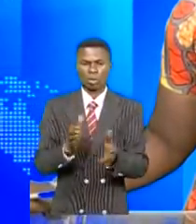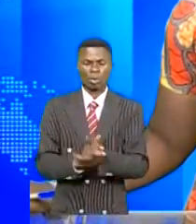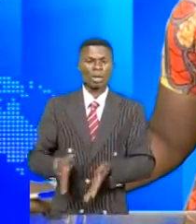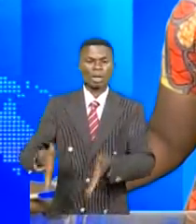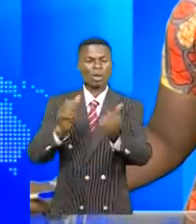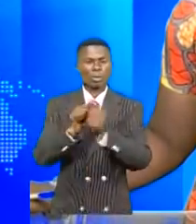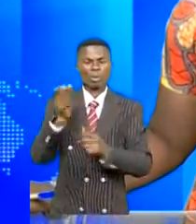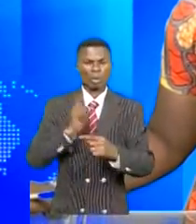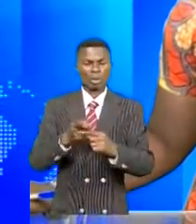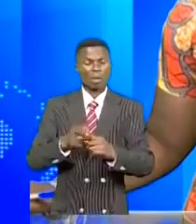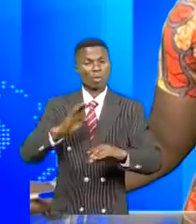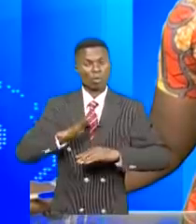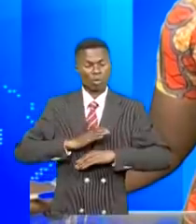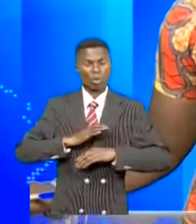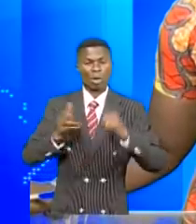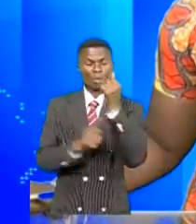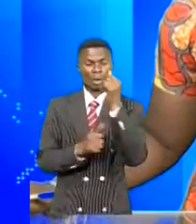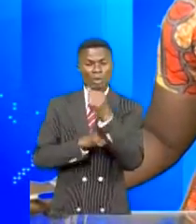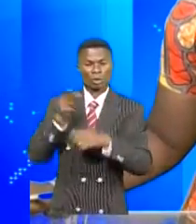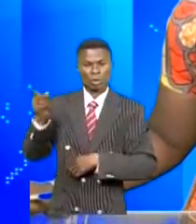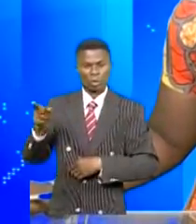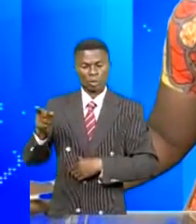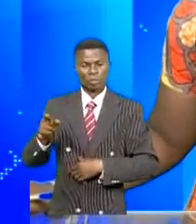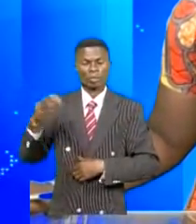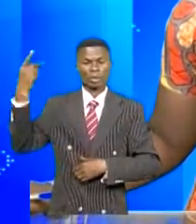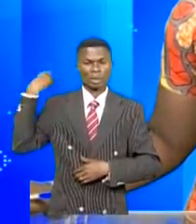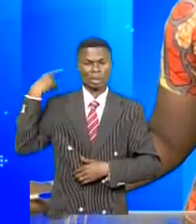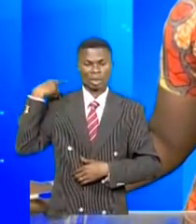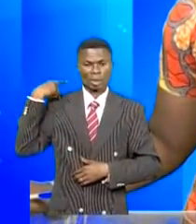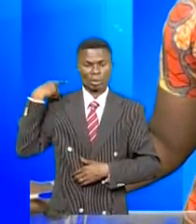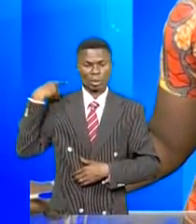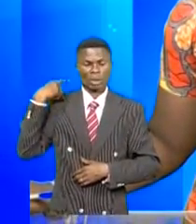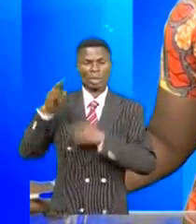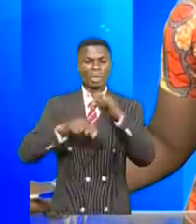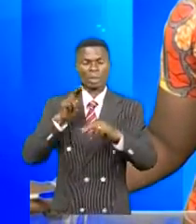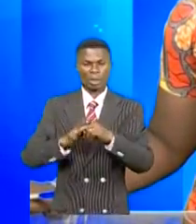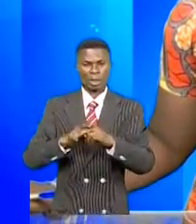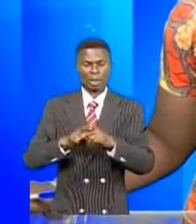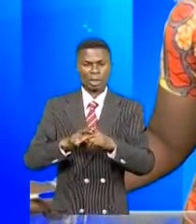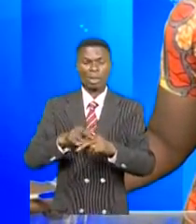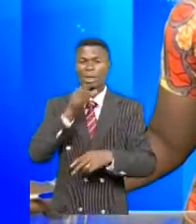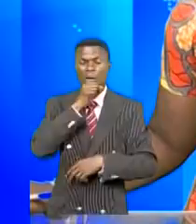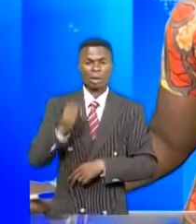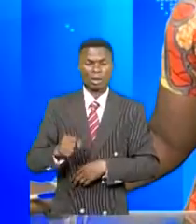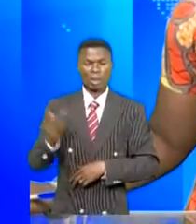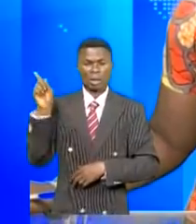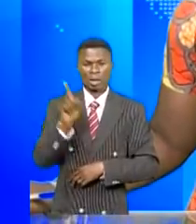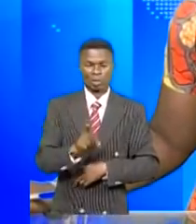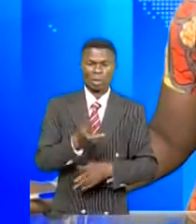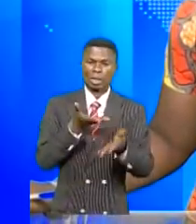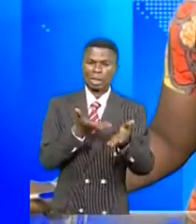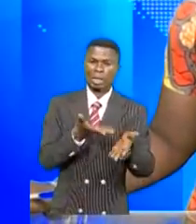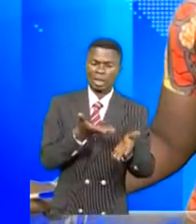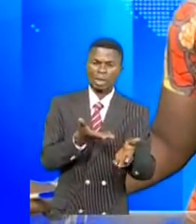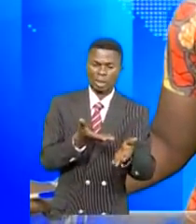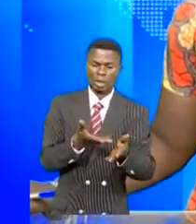pour soulager tant soit peu cette population, l'honorable Kuzunda, député national honoraire, est venu apporter son